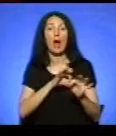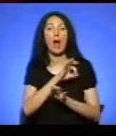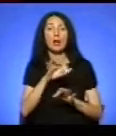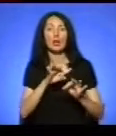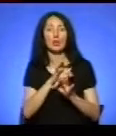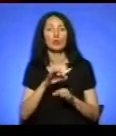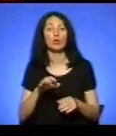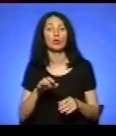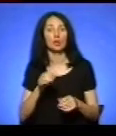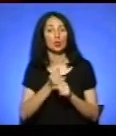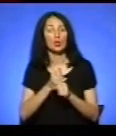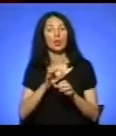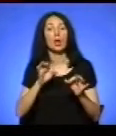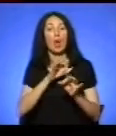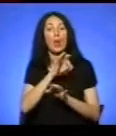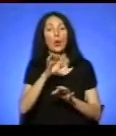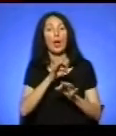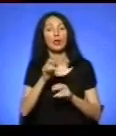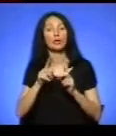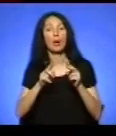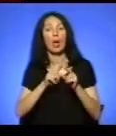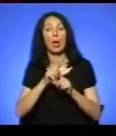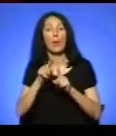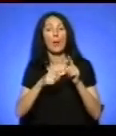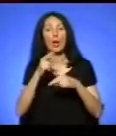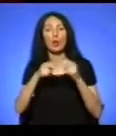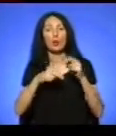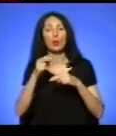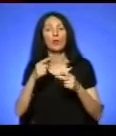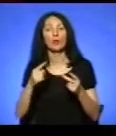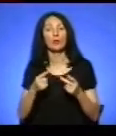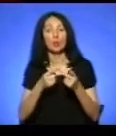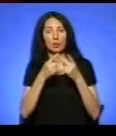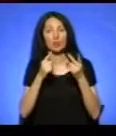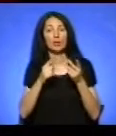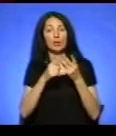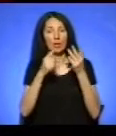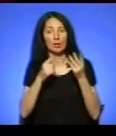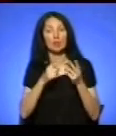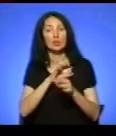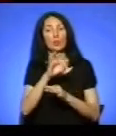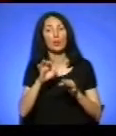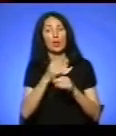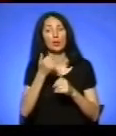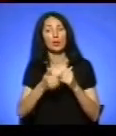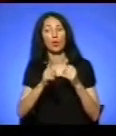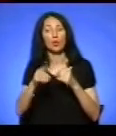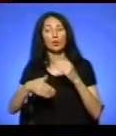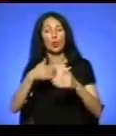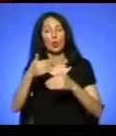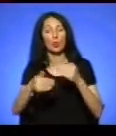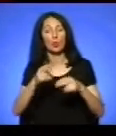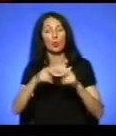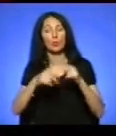обласну. Проект перебудови, потім раз той проект, другий раз проект, третій раз проект. Кожний крок перебудови, щоб